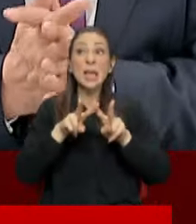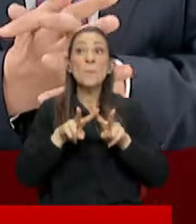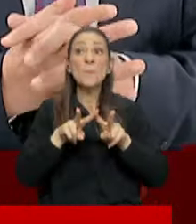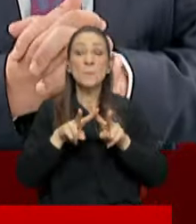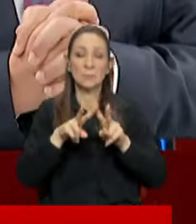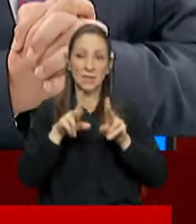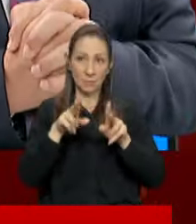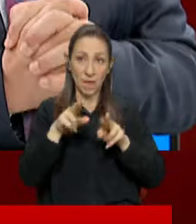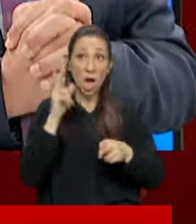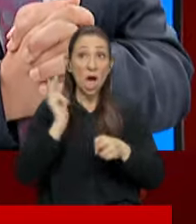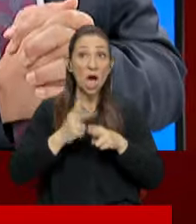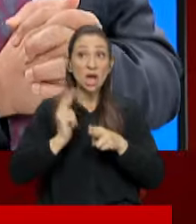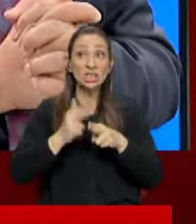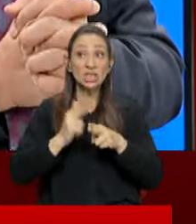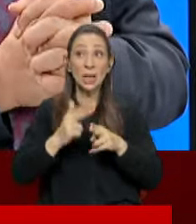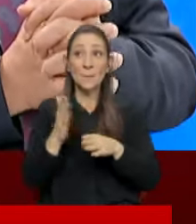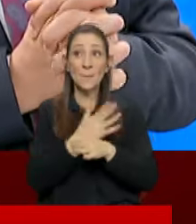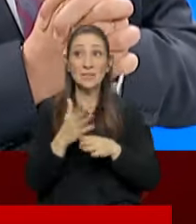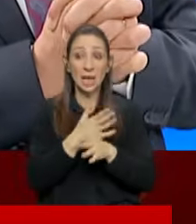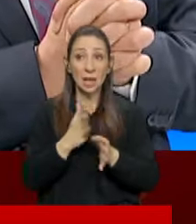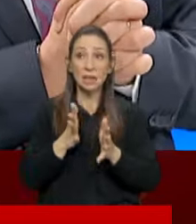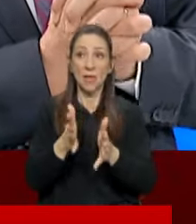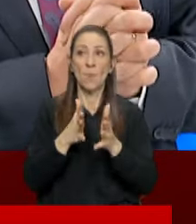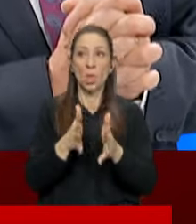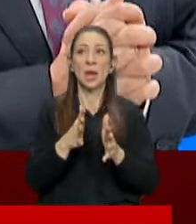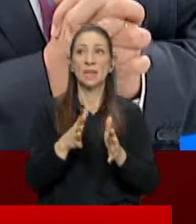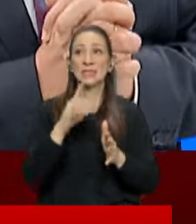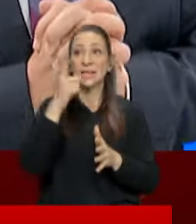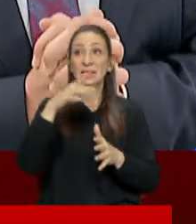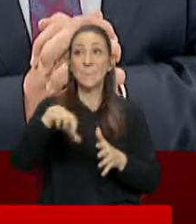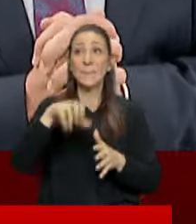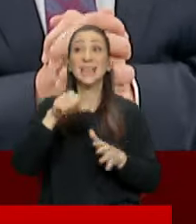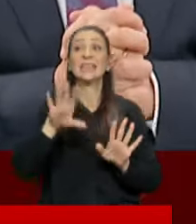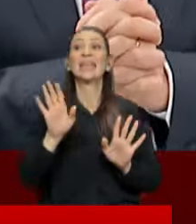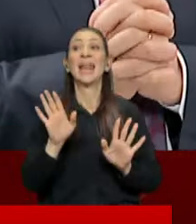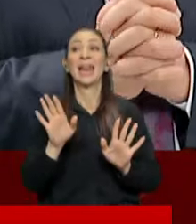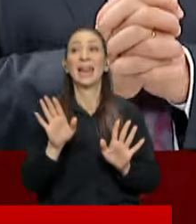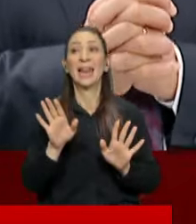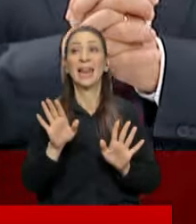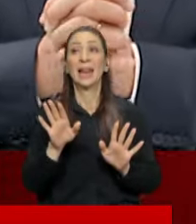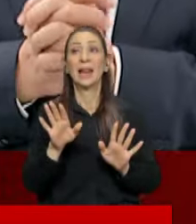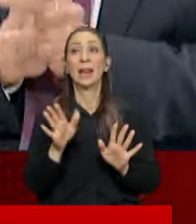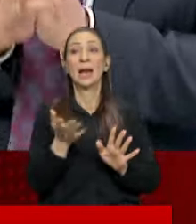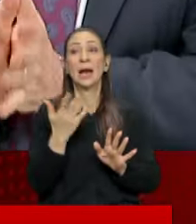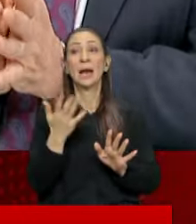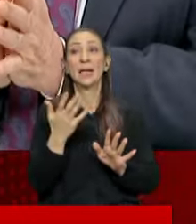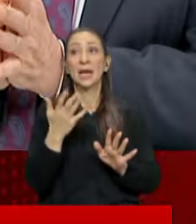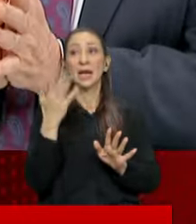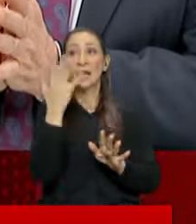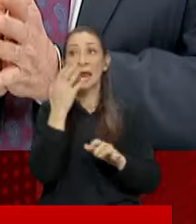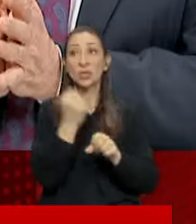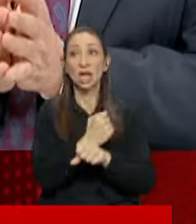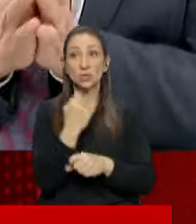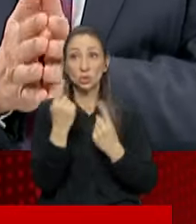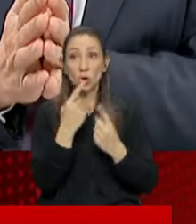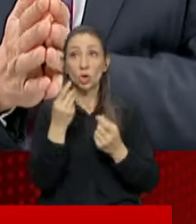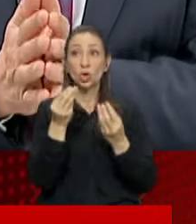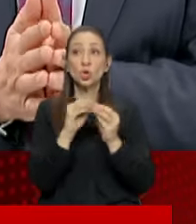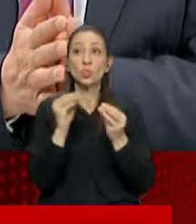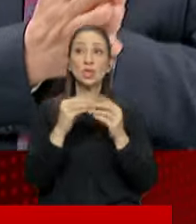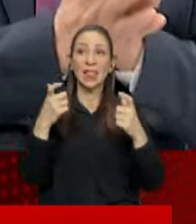timleri ve acil malzeme müdahale depoları sadece merkezde değil. Hani Karataş konuşuluyor,